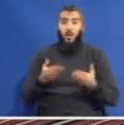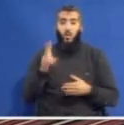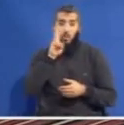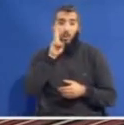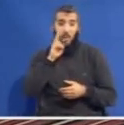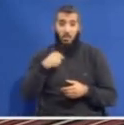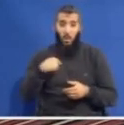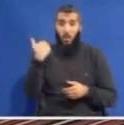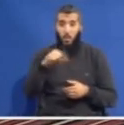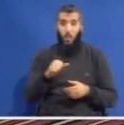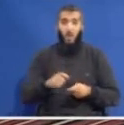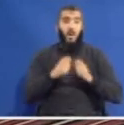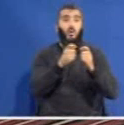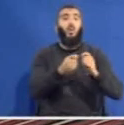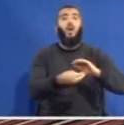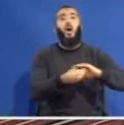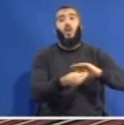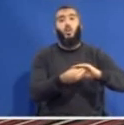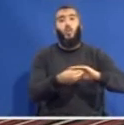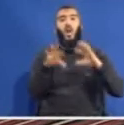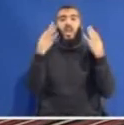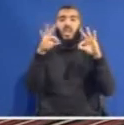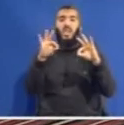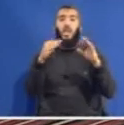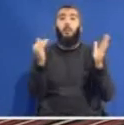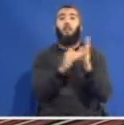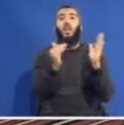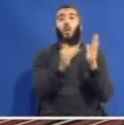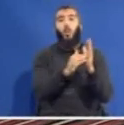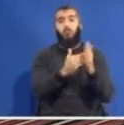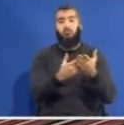الرشوه ليهم وقول لك اعطينا 10 ملايين اخرك مديتهم نتاع الدوله.